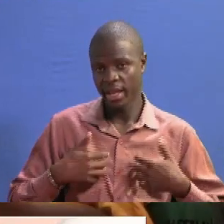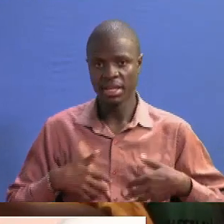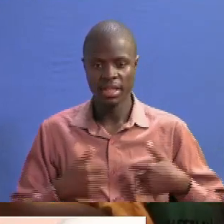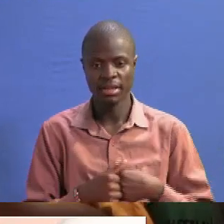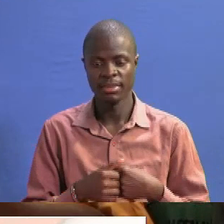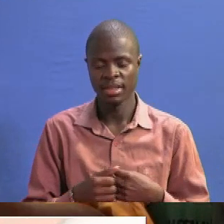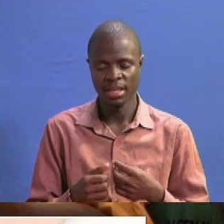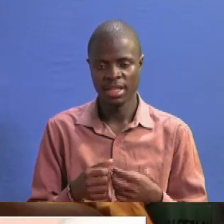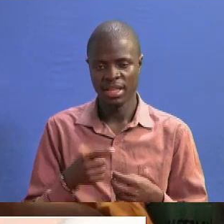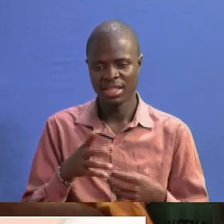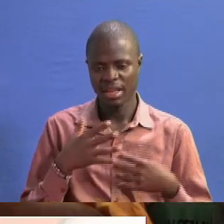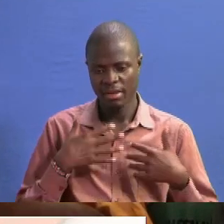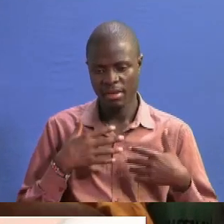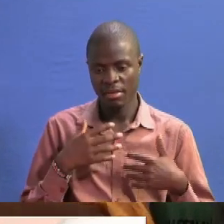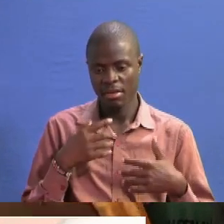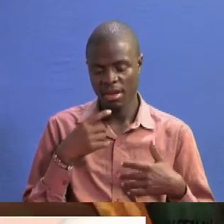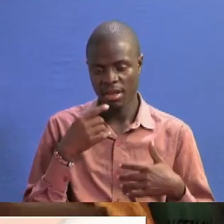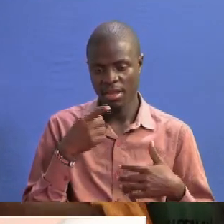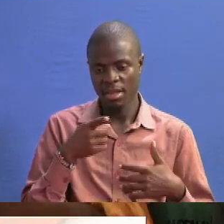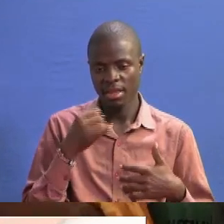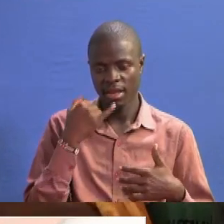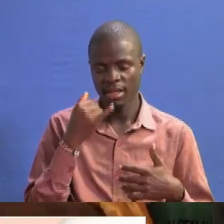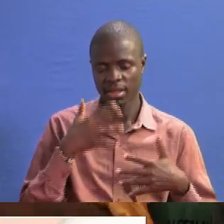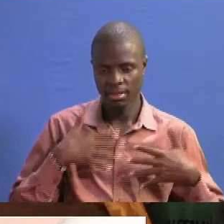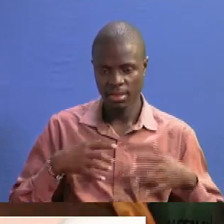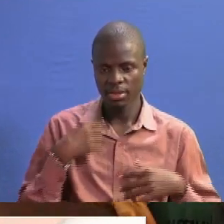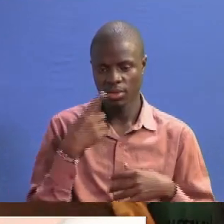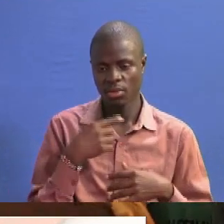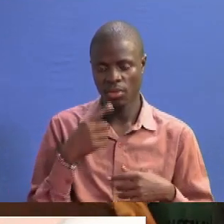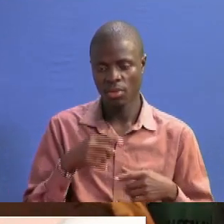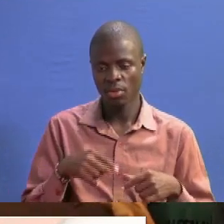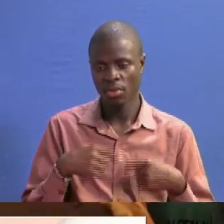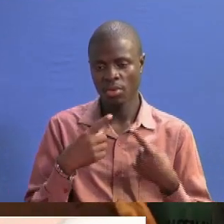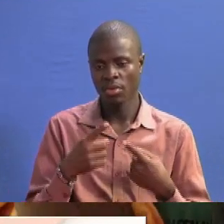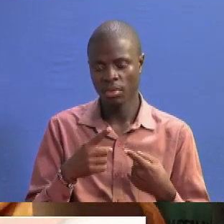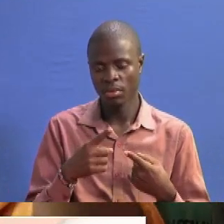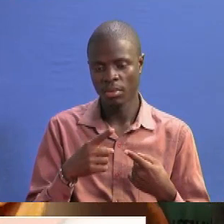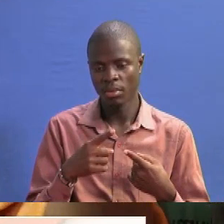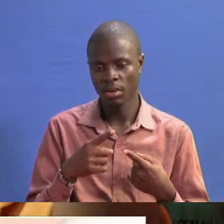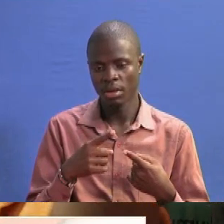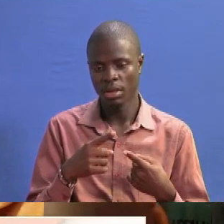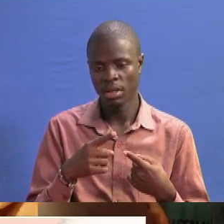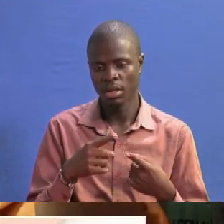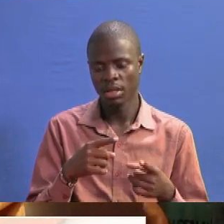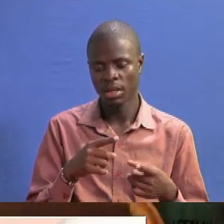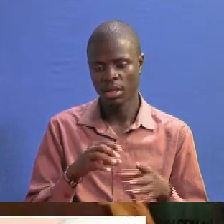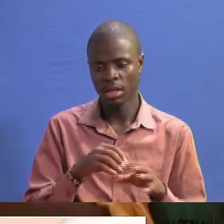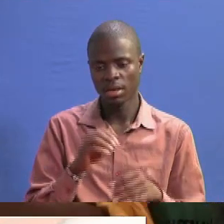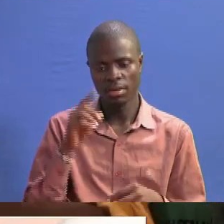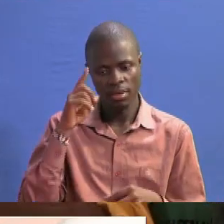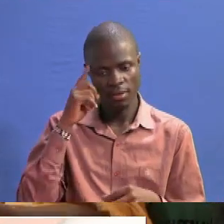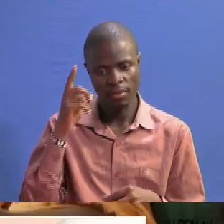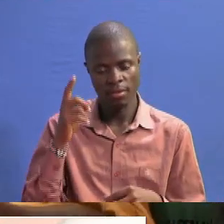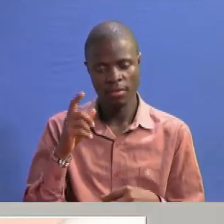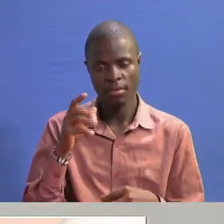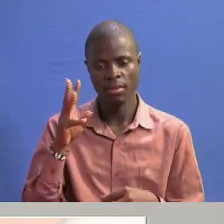client wangu alikuja mmoja akaniambia alienda Masai Mara akapata simba inacheza na chupa, like just fun. Na